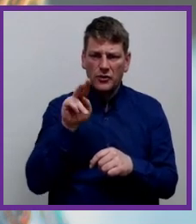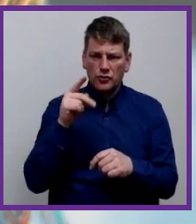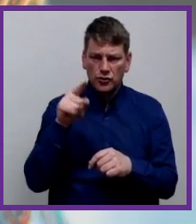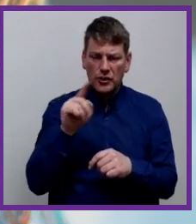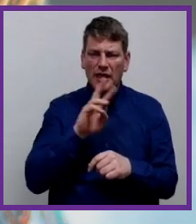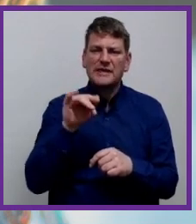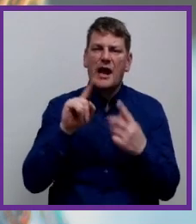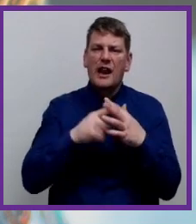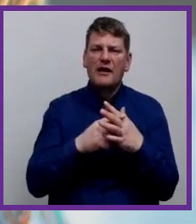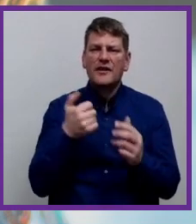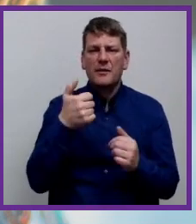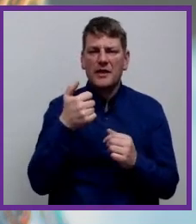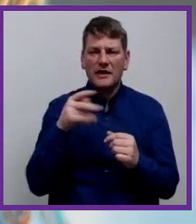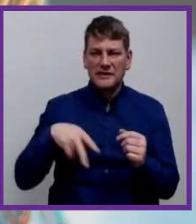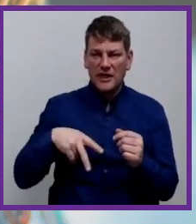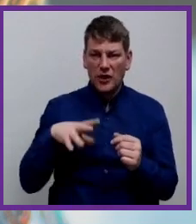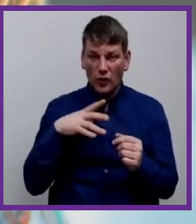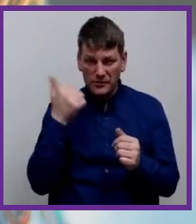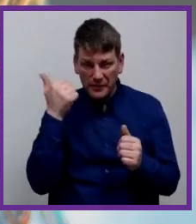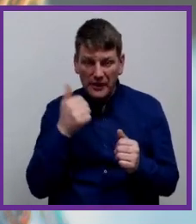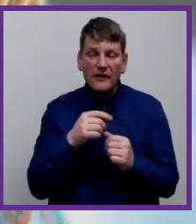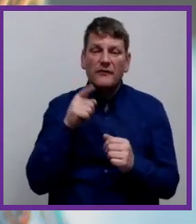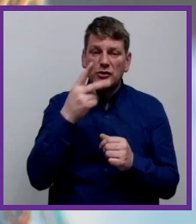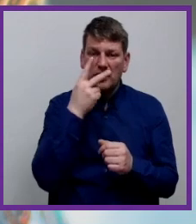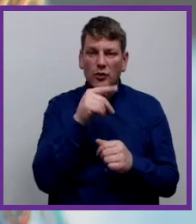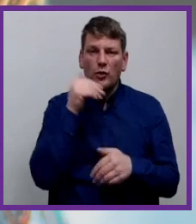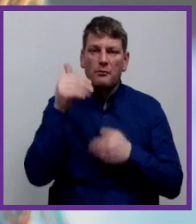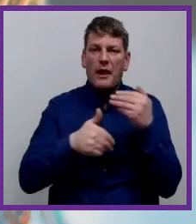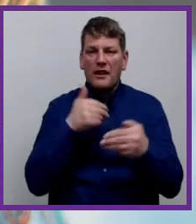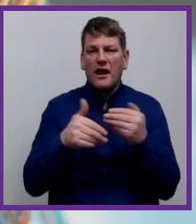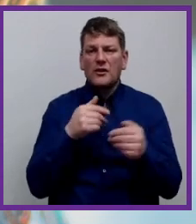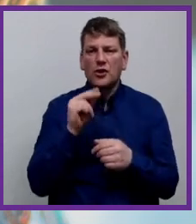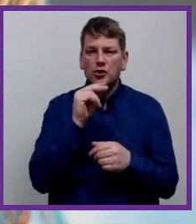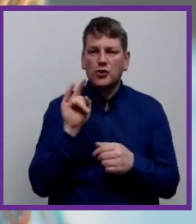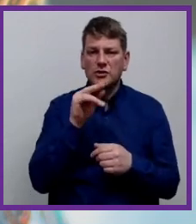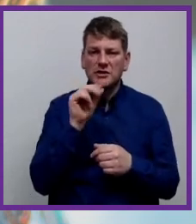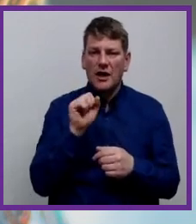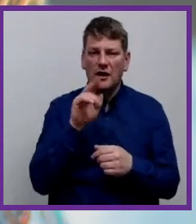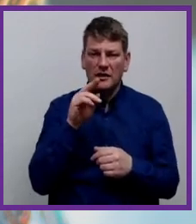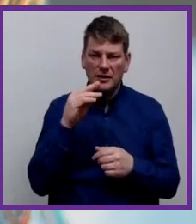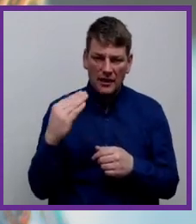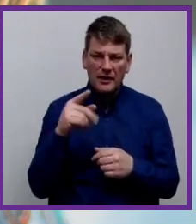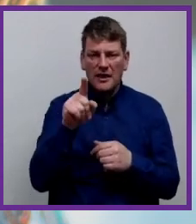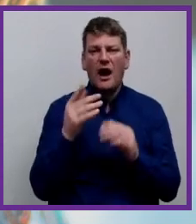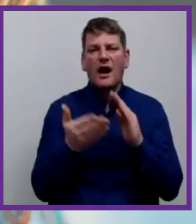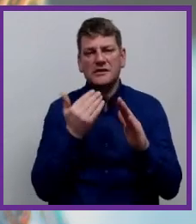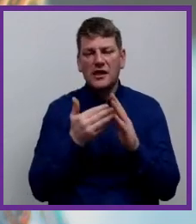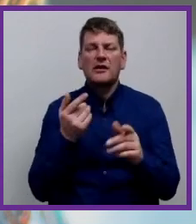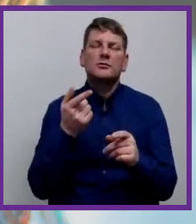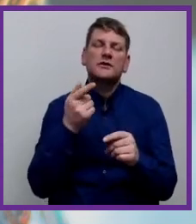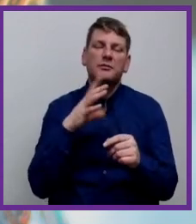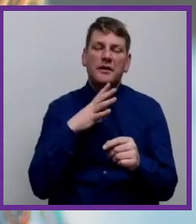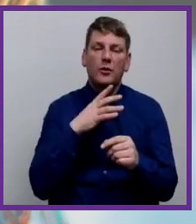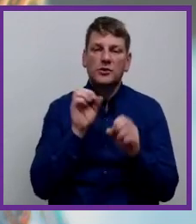direktors, kad Jānis Liepiņš skatās uz peldētāju Zuzanu. Tā bija atsaucis savukārt atkal uz stāstu Andrejam